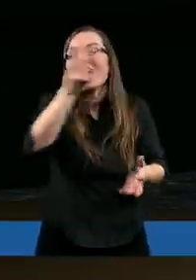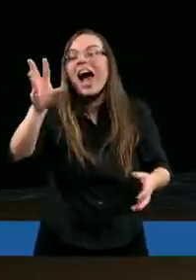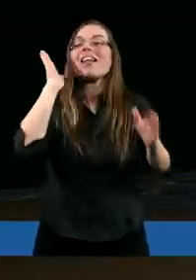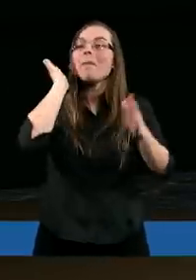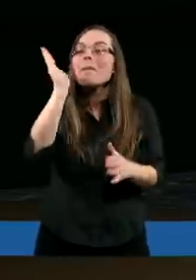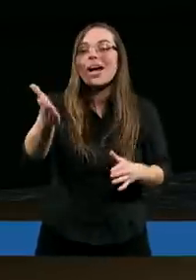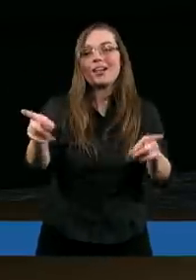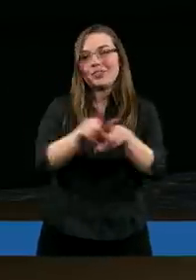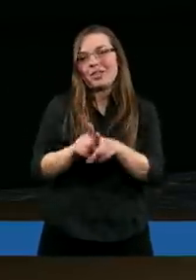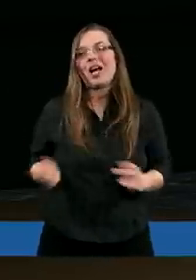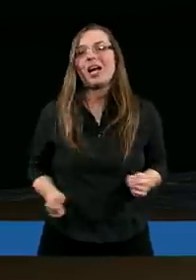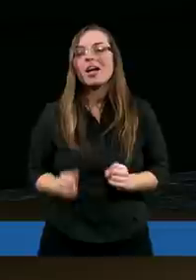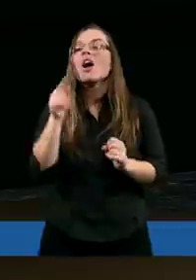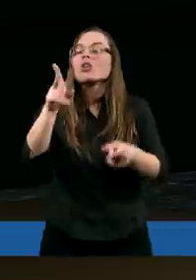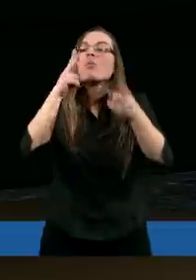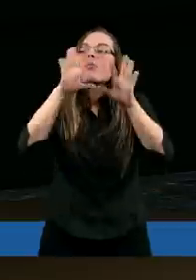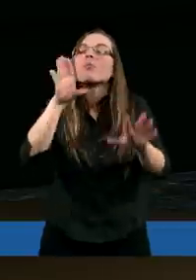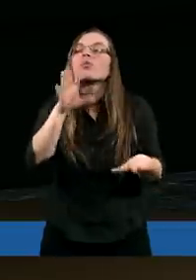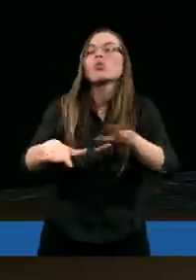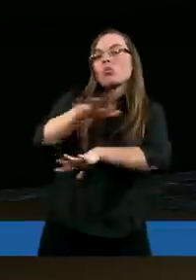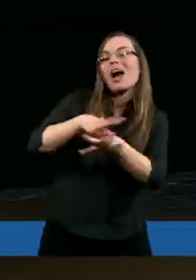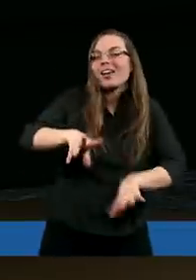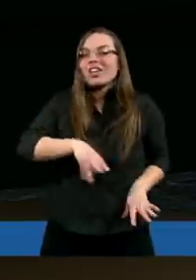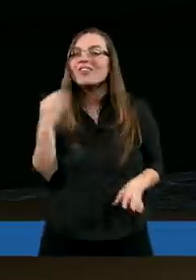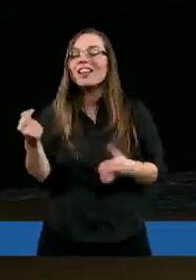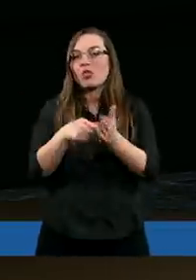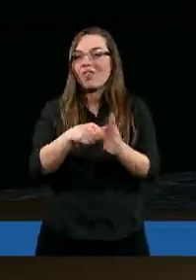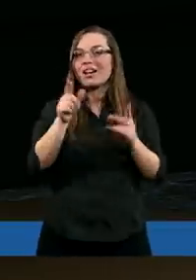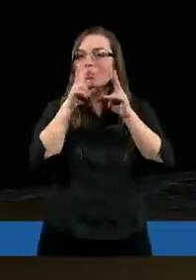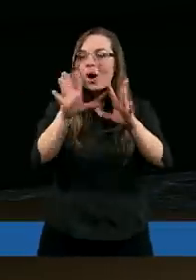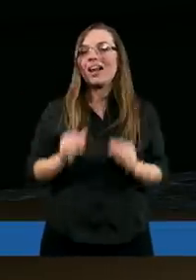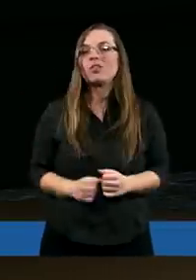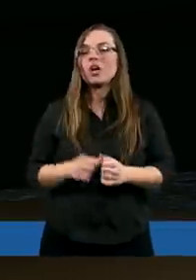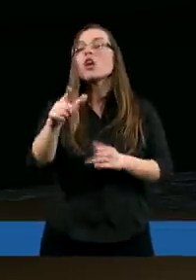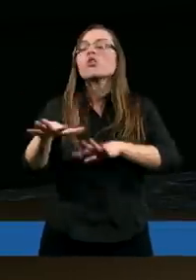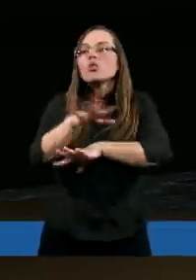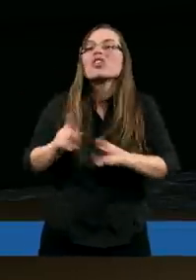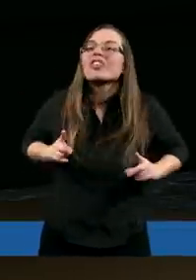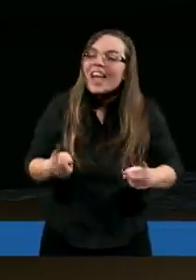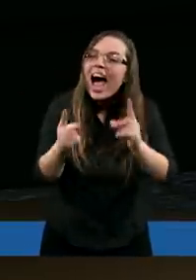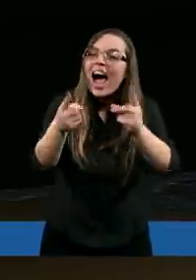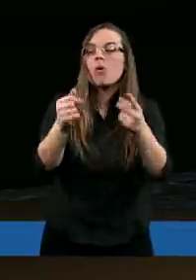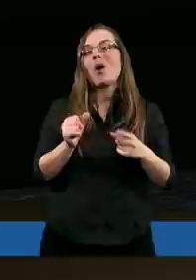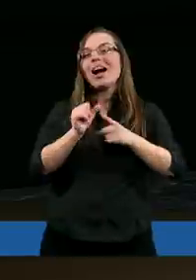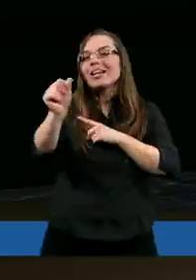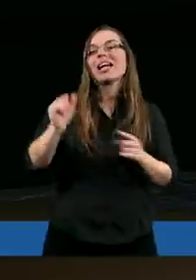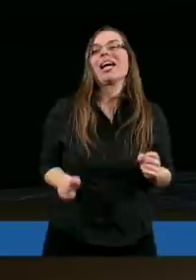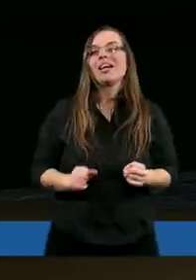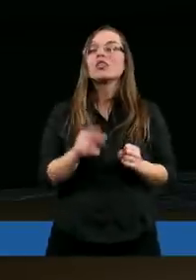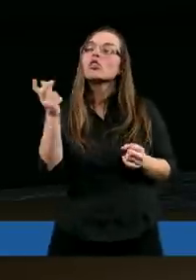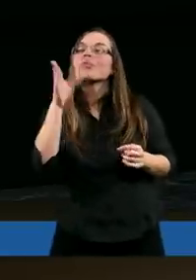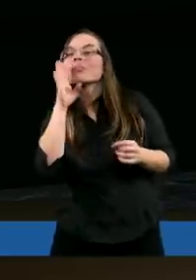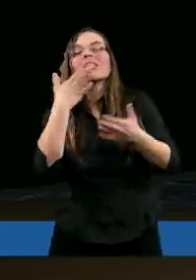To jest proste. No pokaż mi Ducha Świętego. Duch to ruach, czy pneuma, prawda?